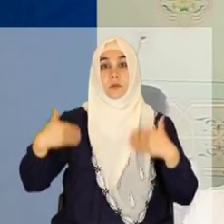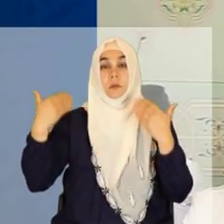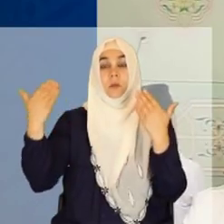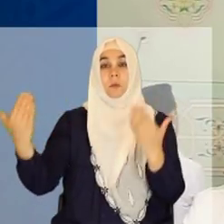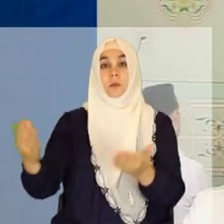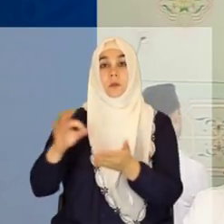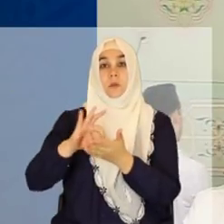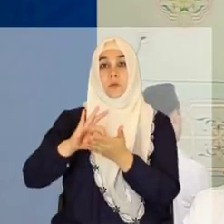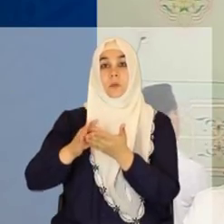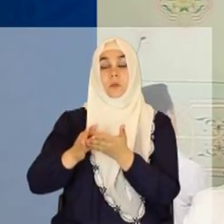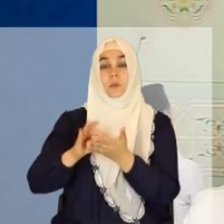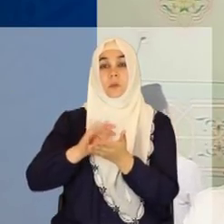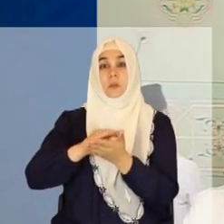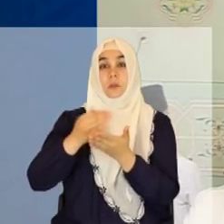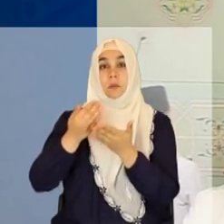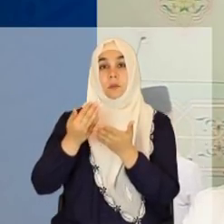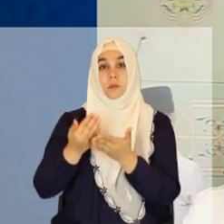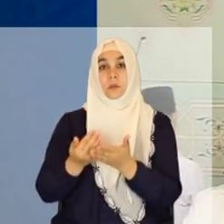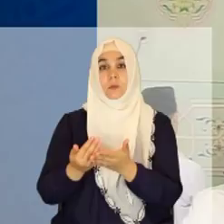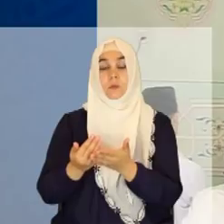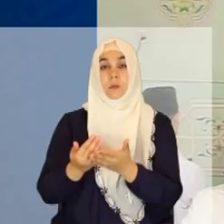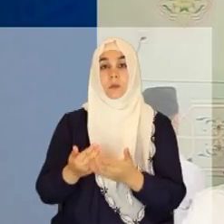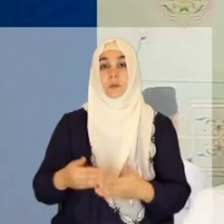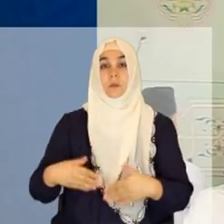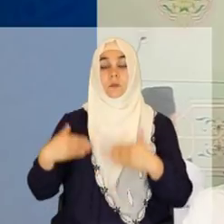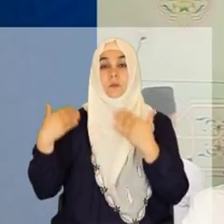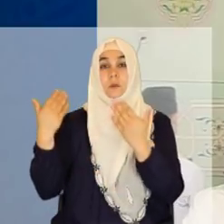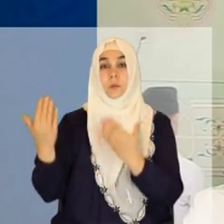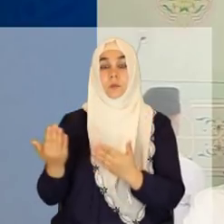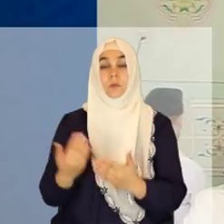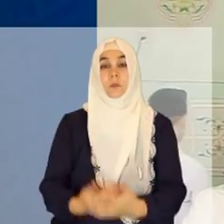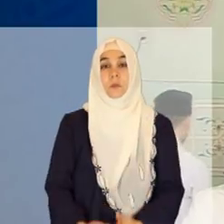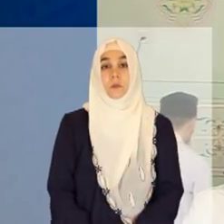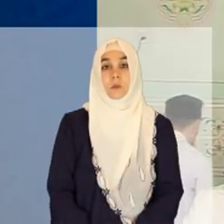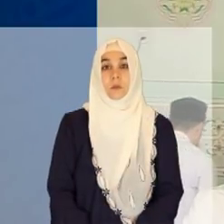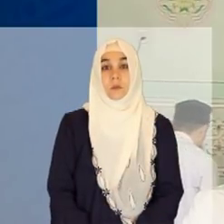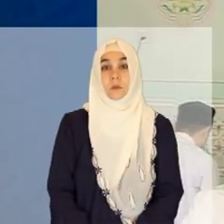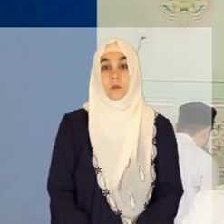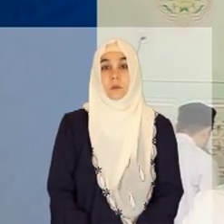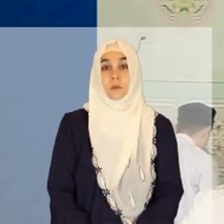Habib payg'ambarimiz Muhammad Mustafoga salovat va durudlar bo'lsin.